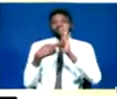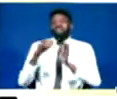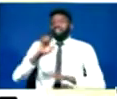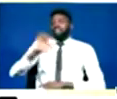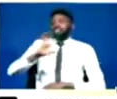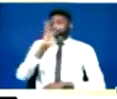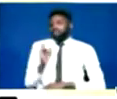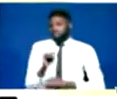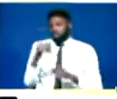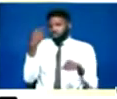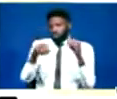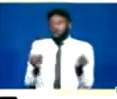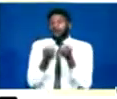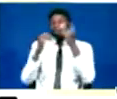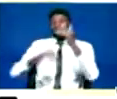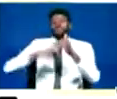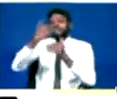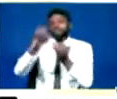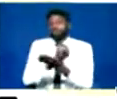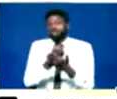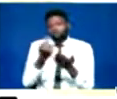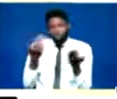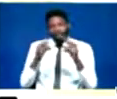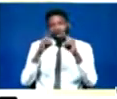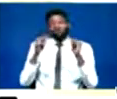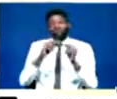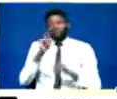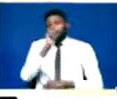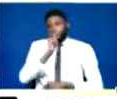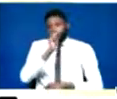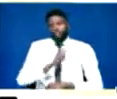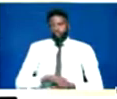ambayo itaandaliwa wiki ijayo jijini Arusha nchini Tanzania.